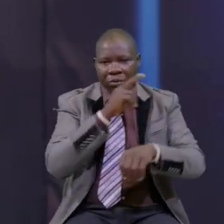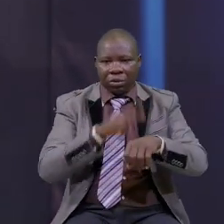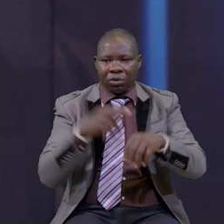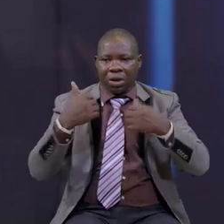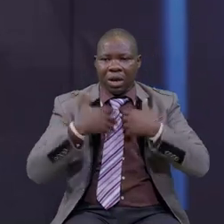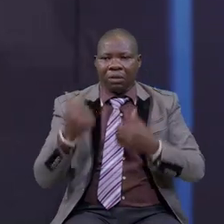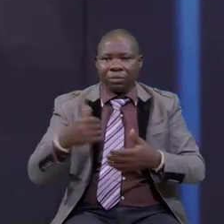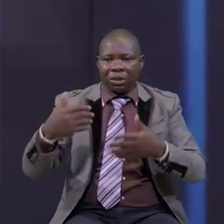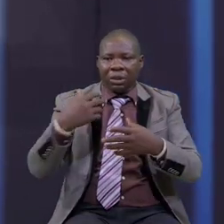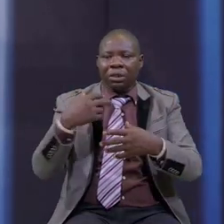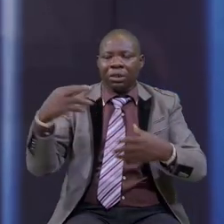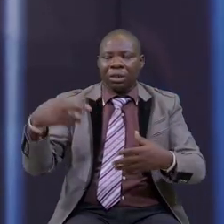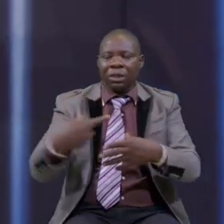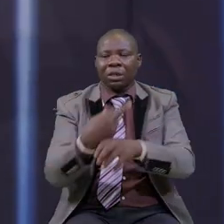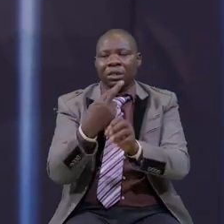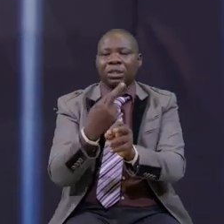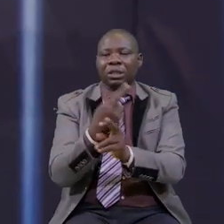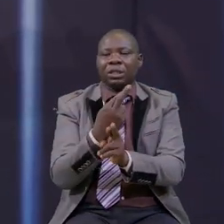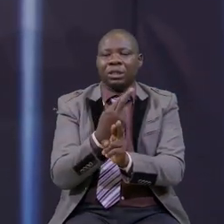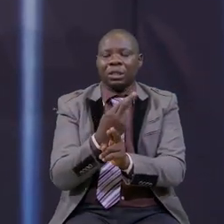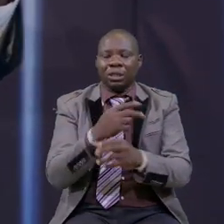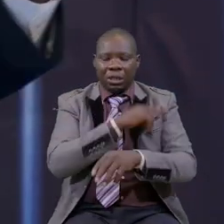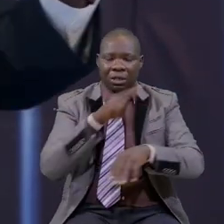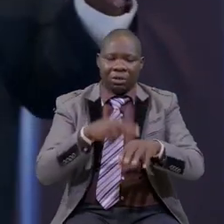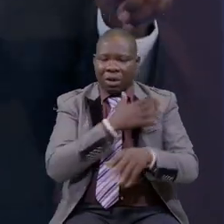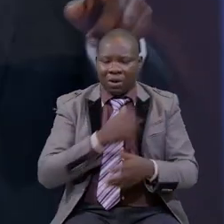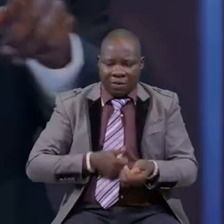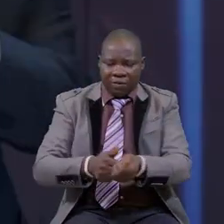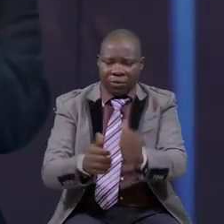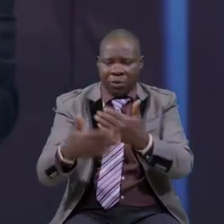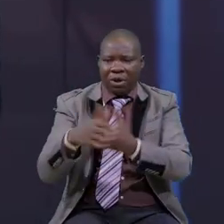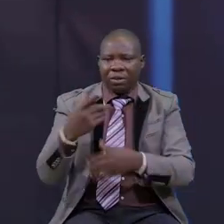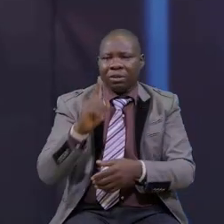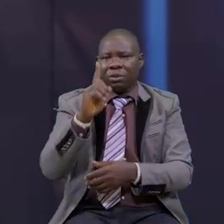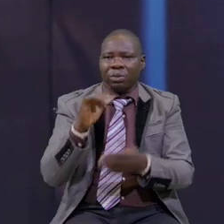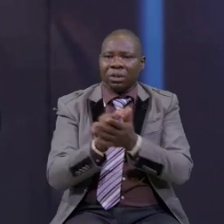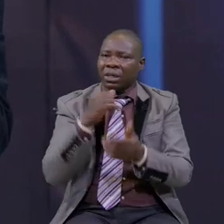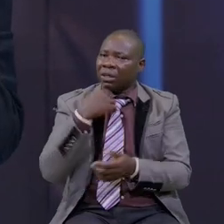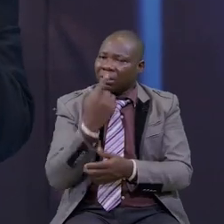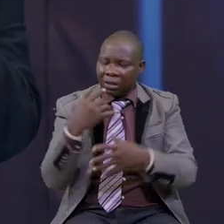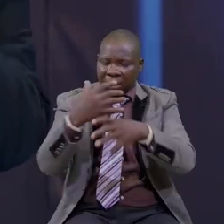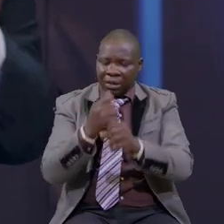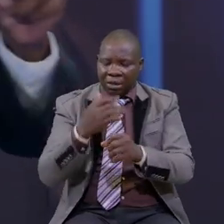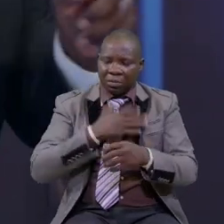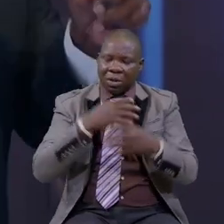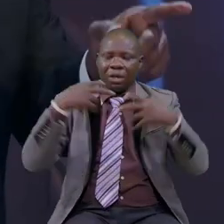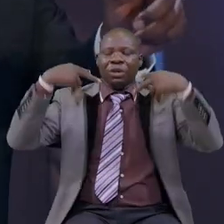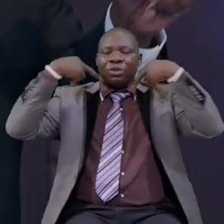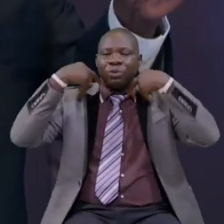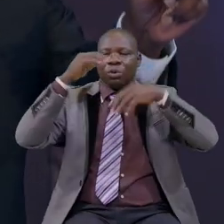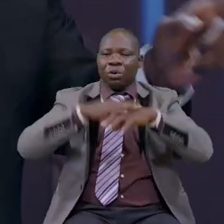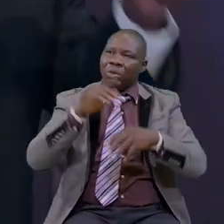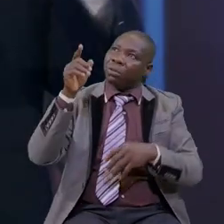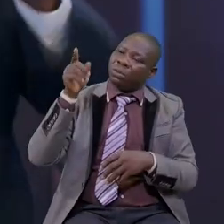Ils ont une nature régénérée et ils suivent celui qui a dit, prenez mon joug sur